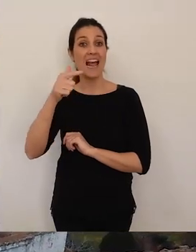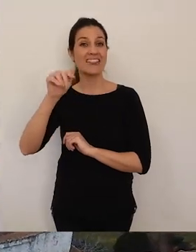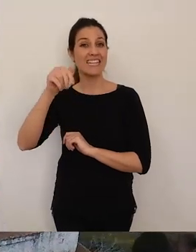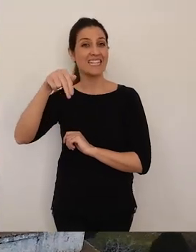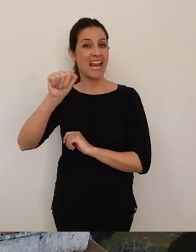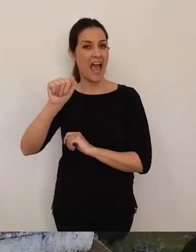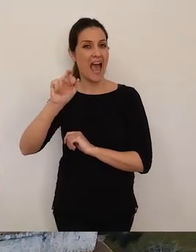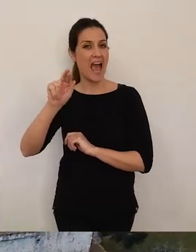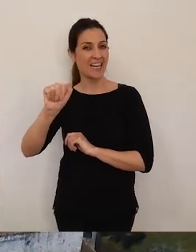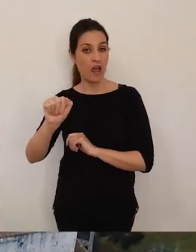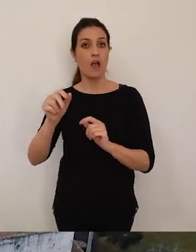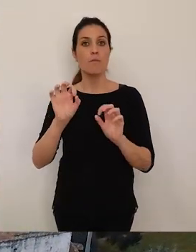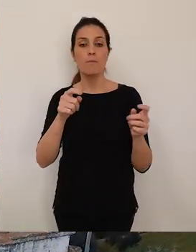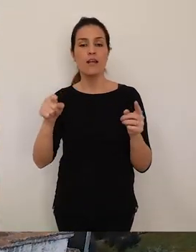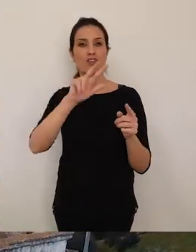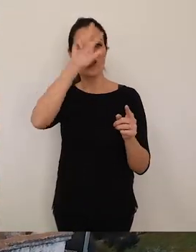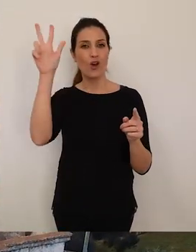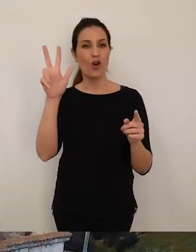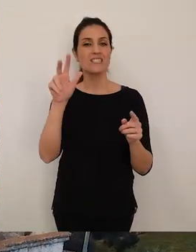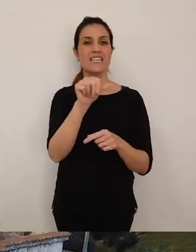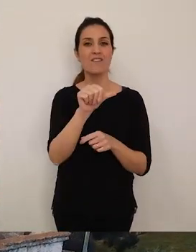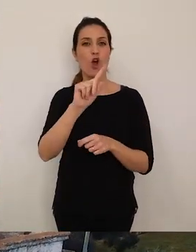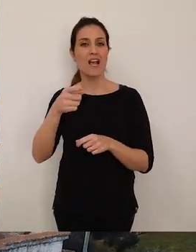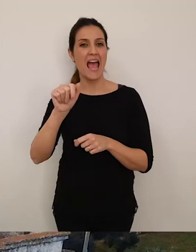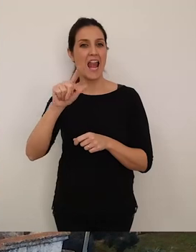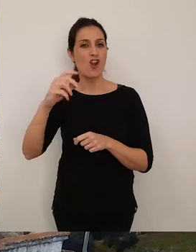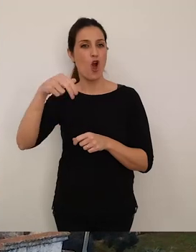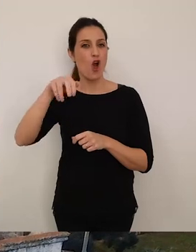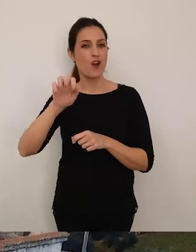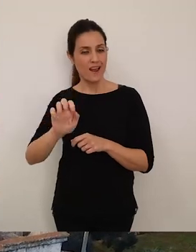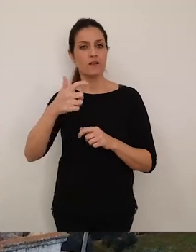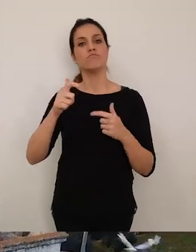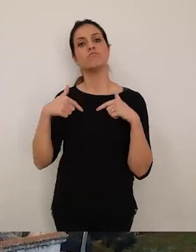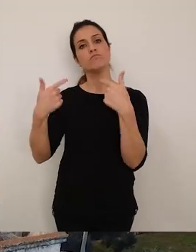sotto il principato di Stefano Gallone, per omaggiare la Santa Vergine.